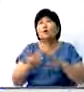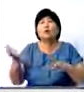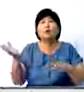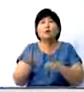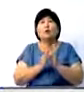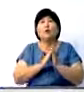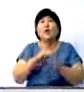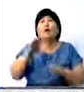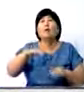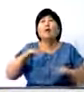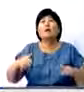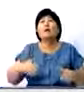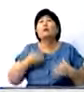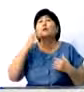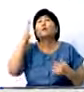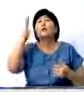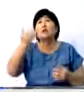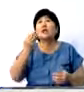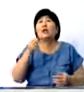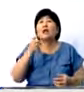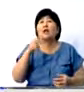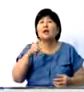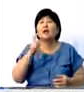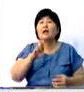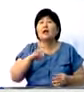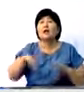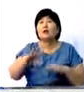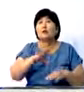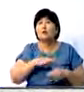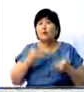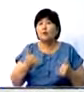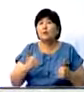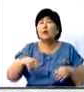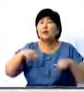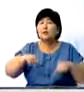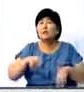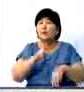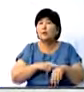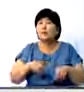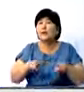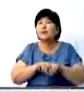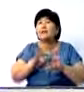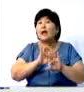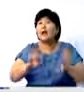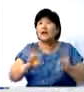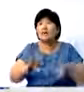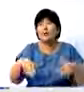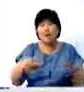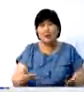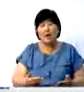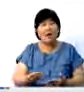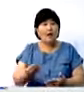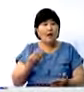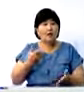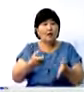етуде. Балалардың болашағын алаңдайды. Шалқия кентінде болған оқиға орай бүгін құзырлы орын өкілдері ресми ақпарат берді. Алдын ала